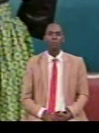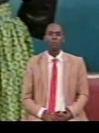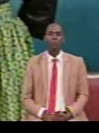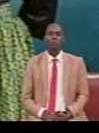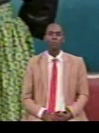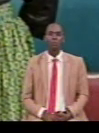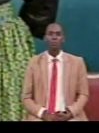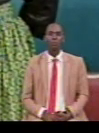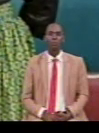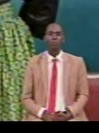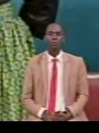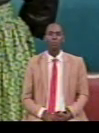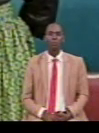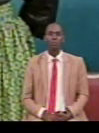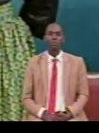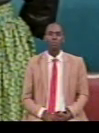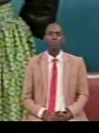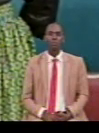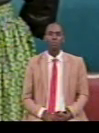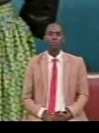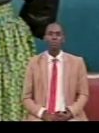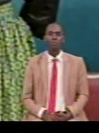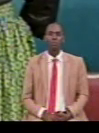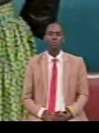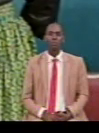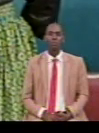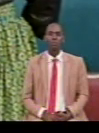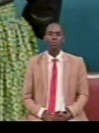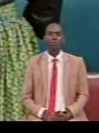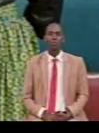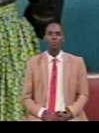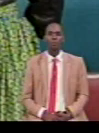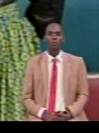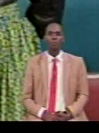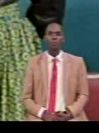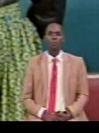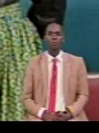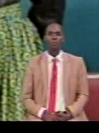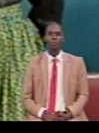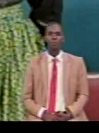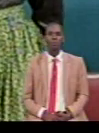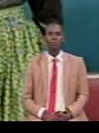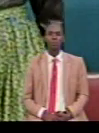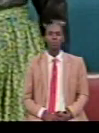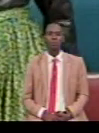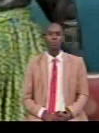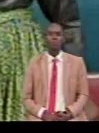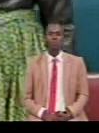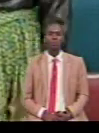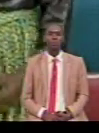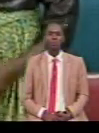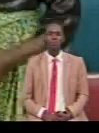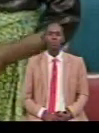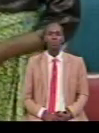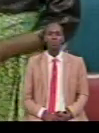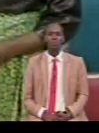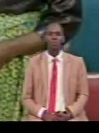kumasenzo enda. So, lomba, ine, na pelela pamene hapa, vosa lila za siri za veka.